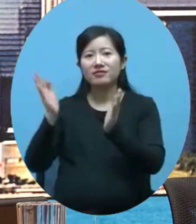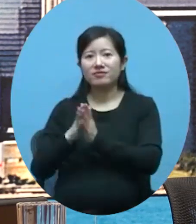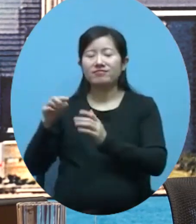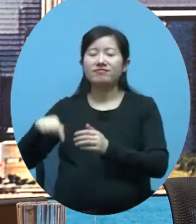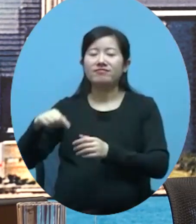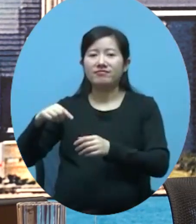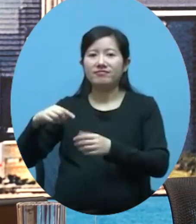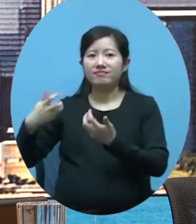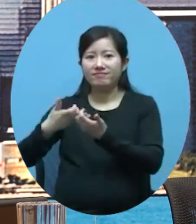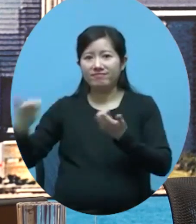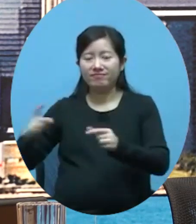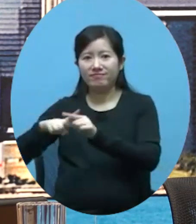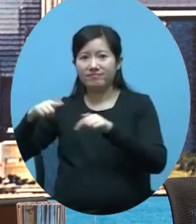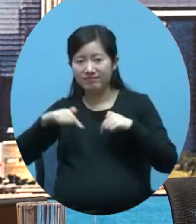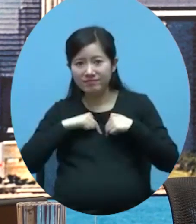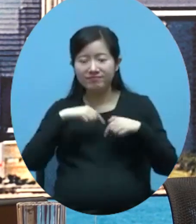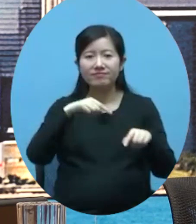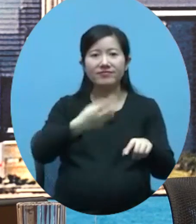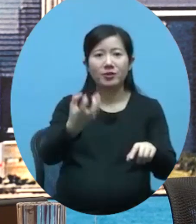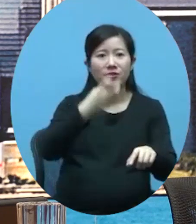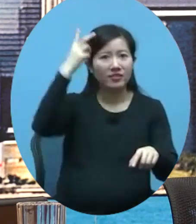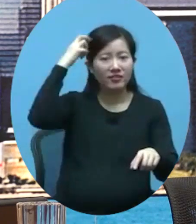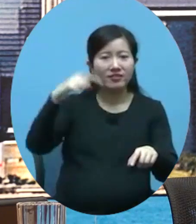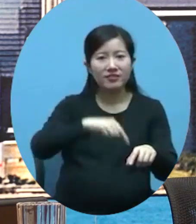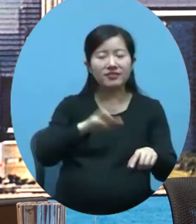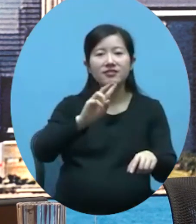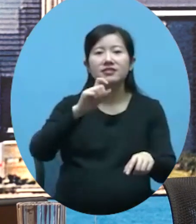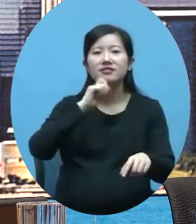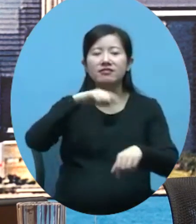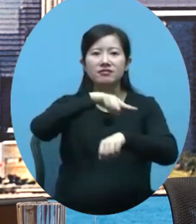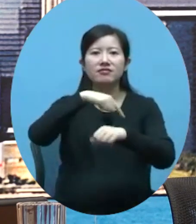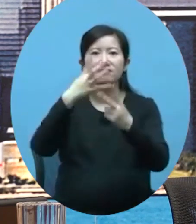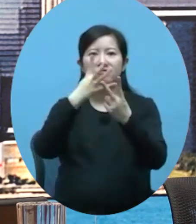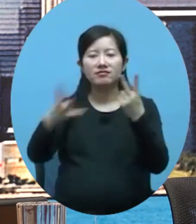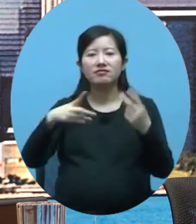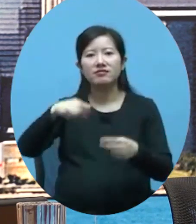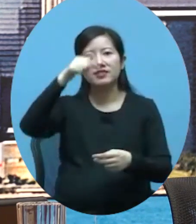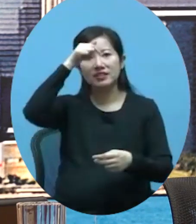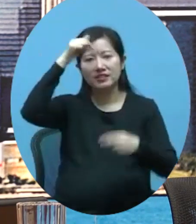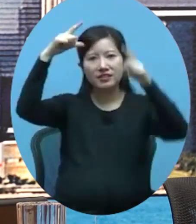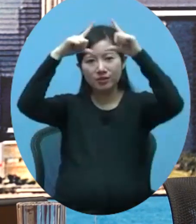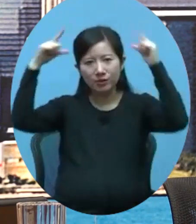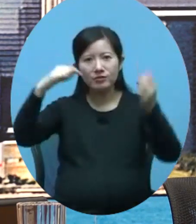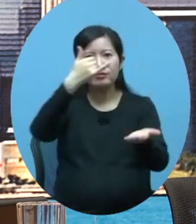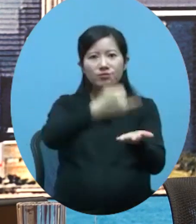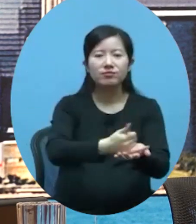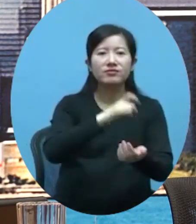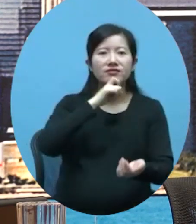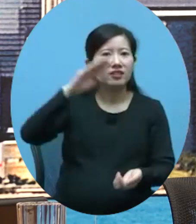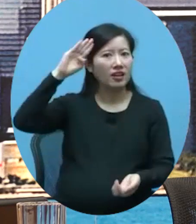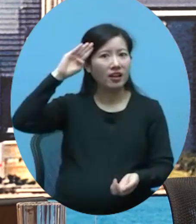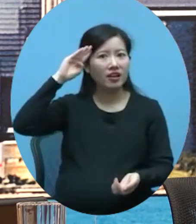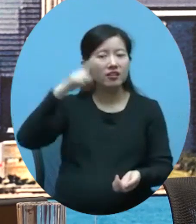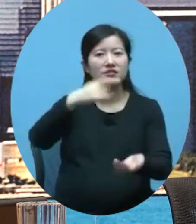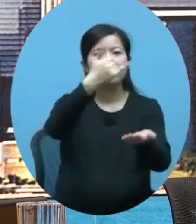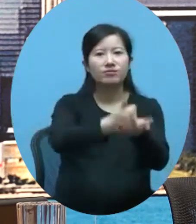村都有24小時的醫護人員當席和這個執法人員在當席所有在裡面接受檢疫的人他們